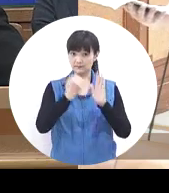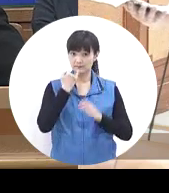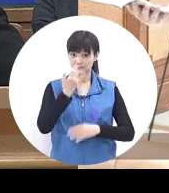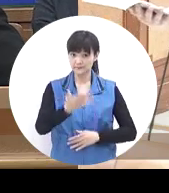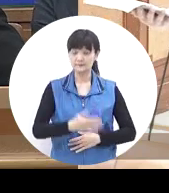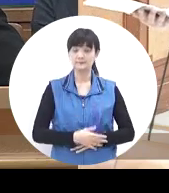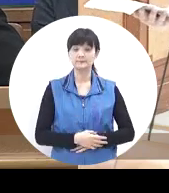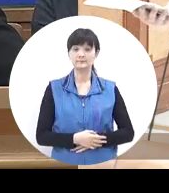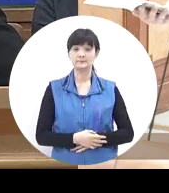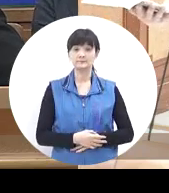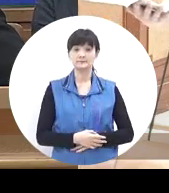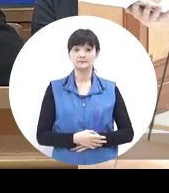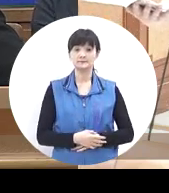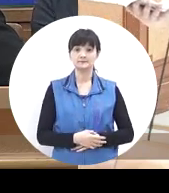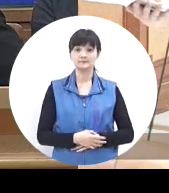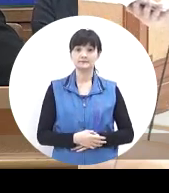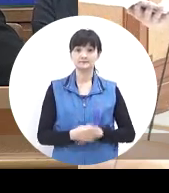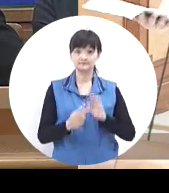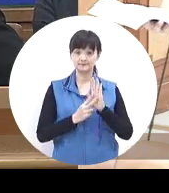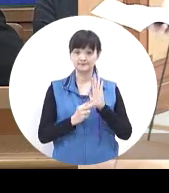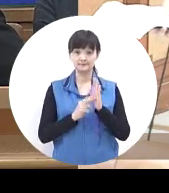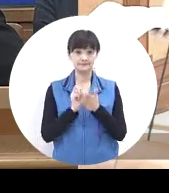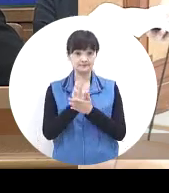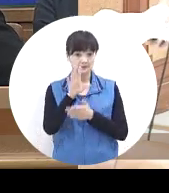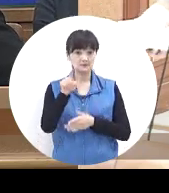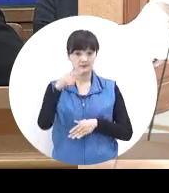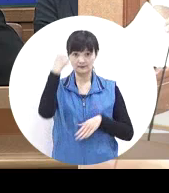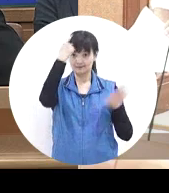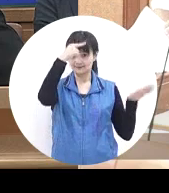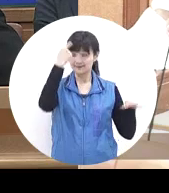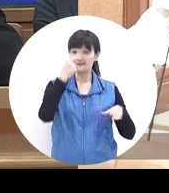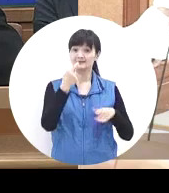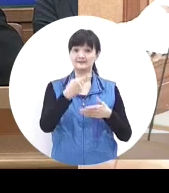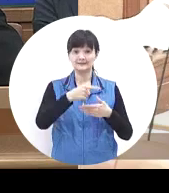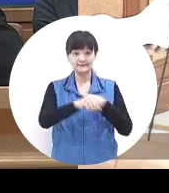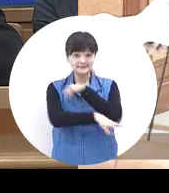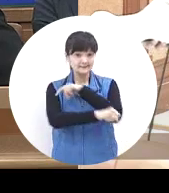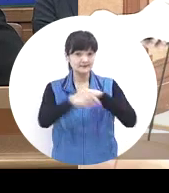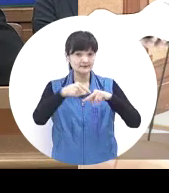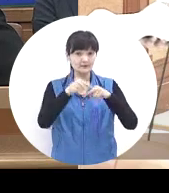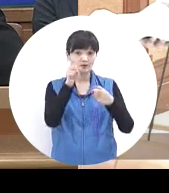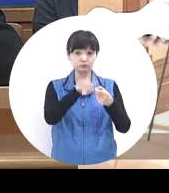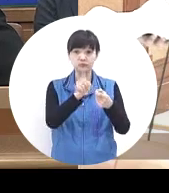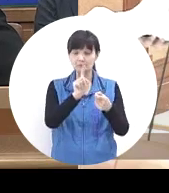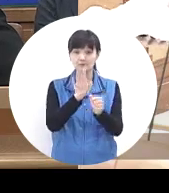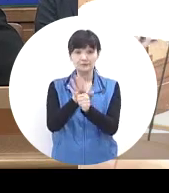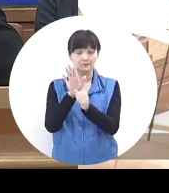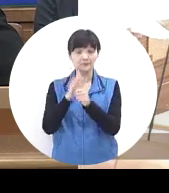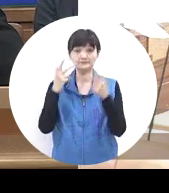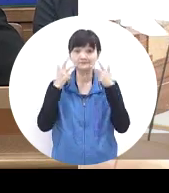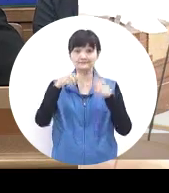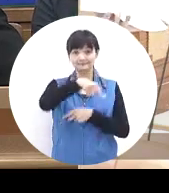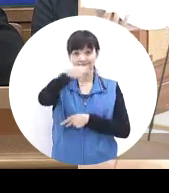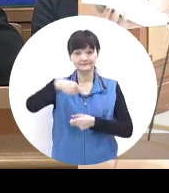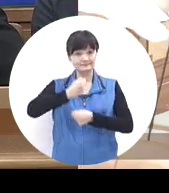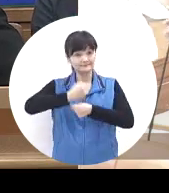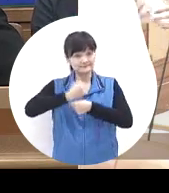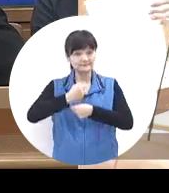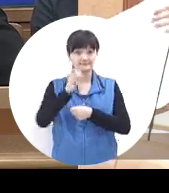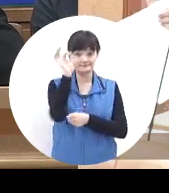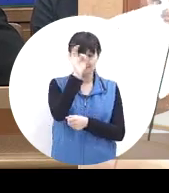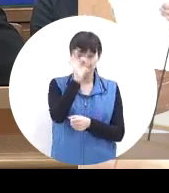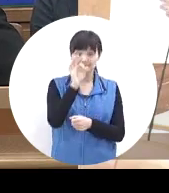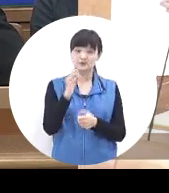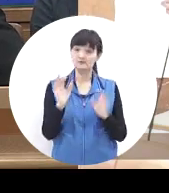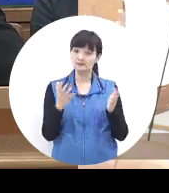主要我们在天使基金里面，我们编的是创业的方式啊，哈。那我们最基本上编了将近200万以上